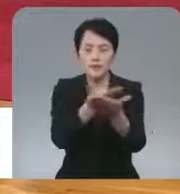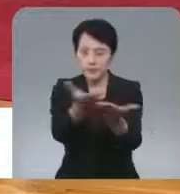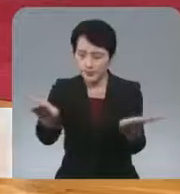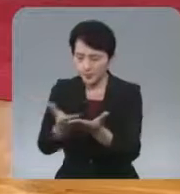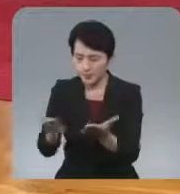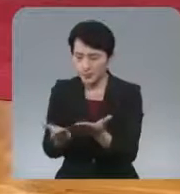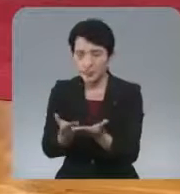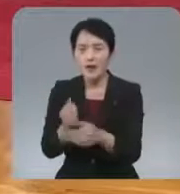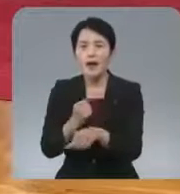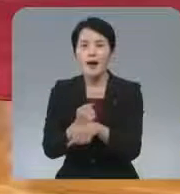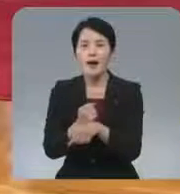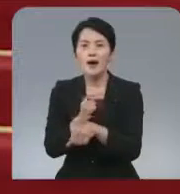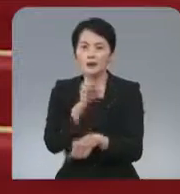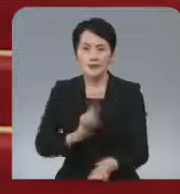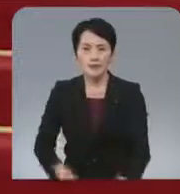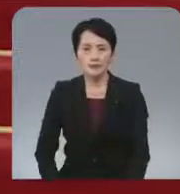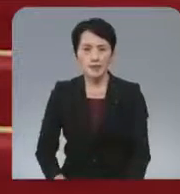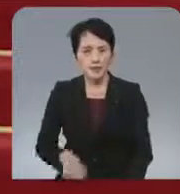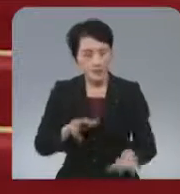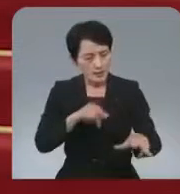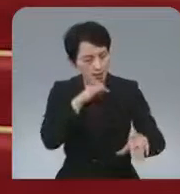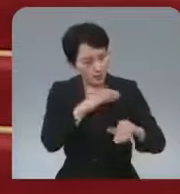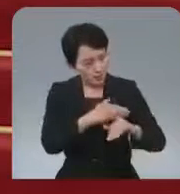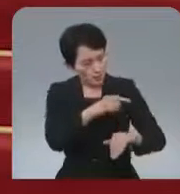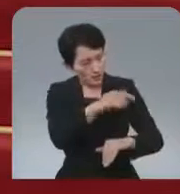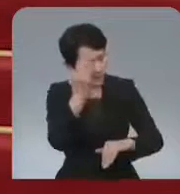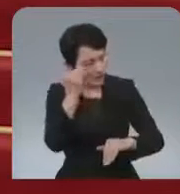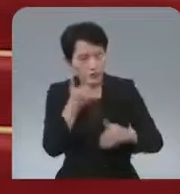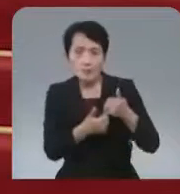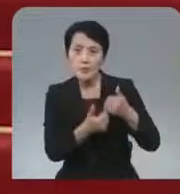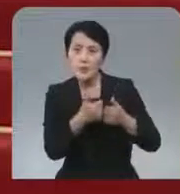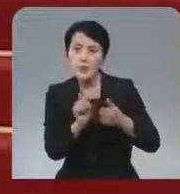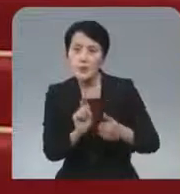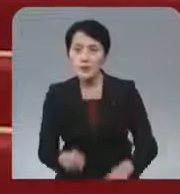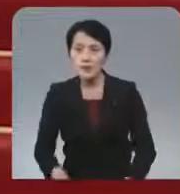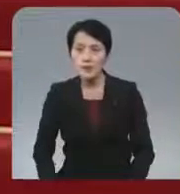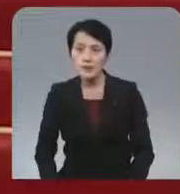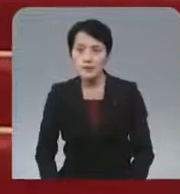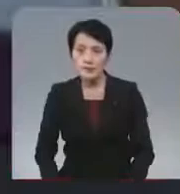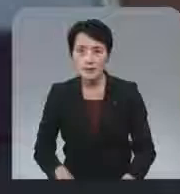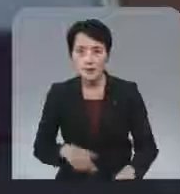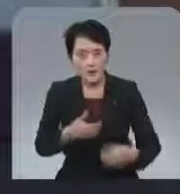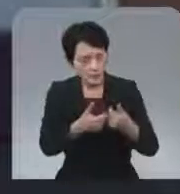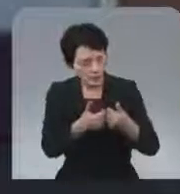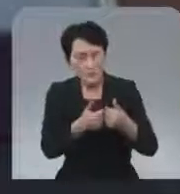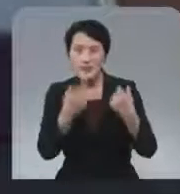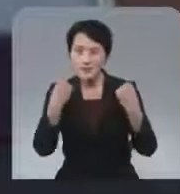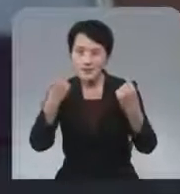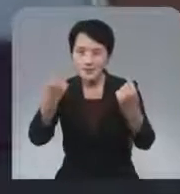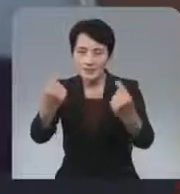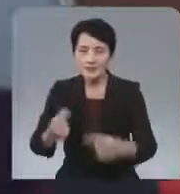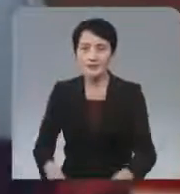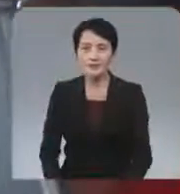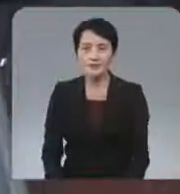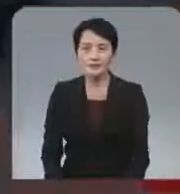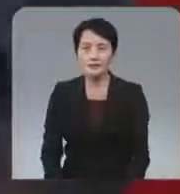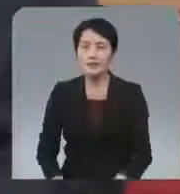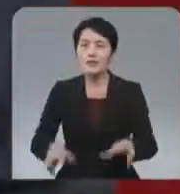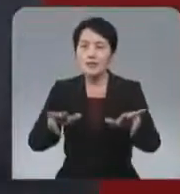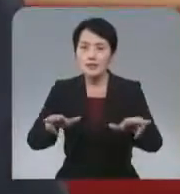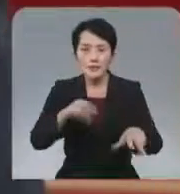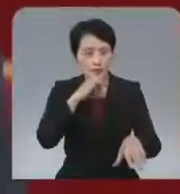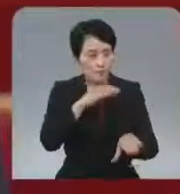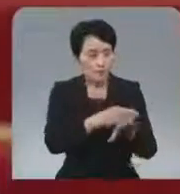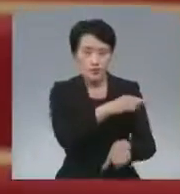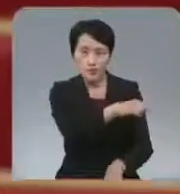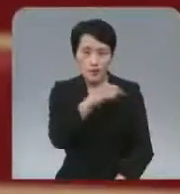失的行业迅速提供最大程度的补偿和支援。文在寅还表示，目前在南北关系方面的工作